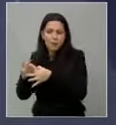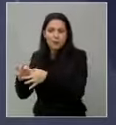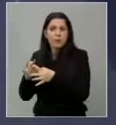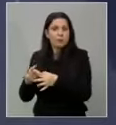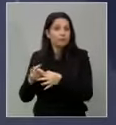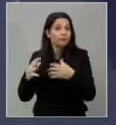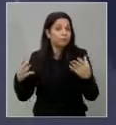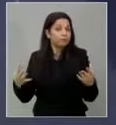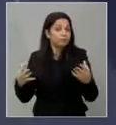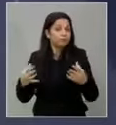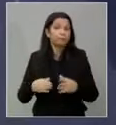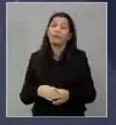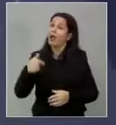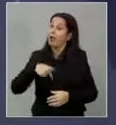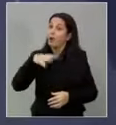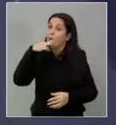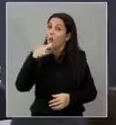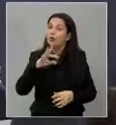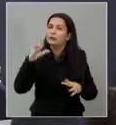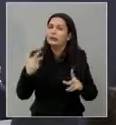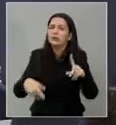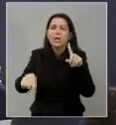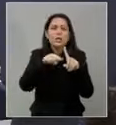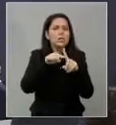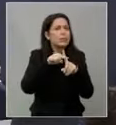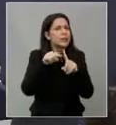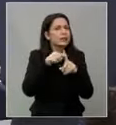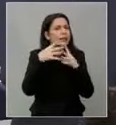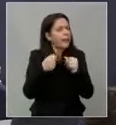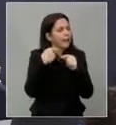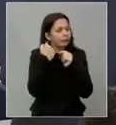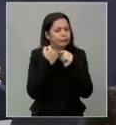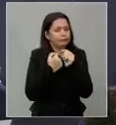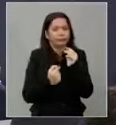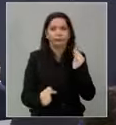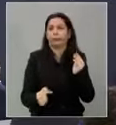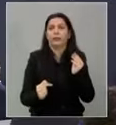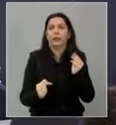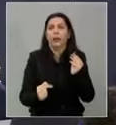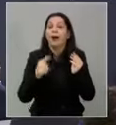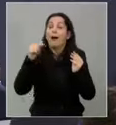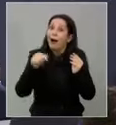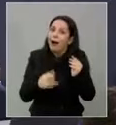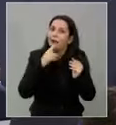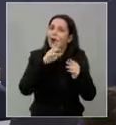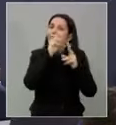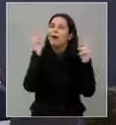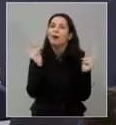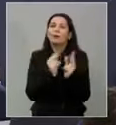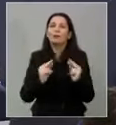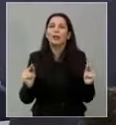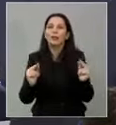Υπογραμμίζουν τα συγκριτικά πλεονεκτήματα και τη δυναμική της χώρας, τοποθετώντας δυνατά την Ελλάδα στο